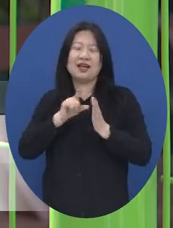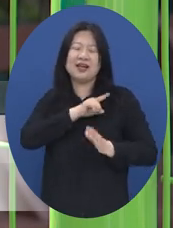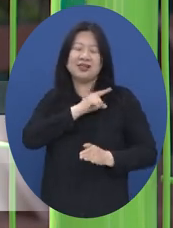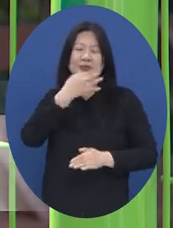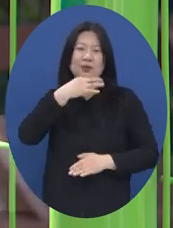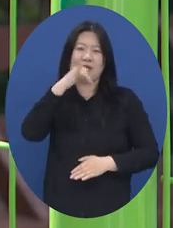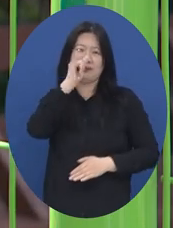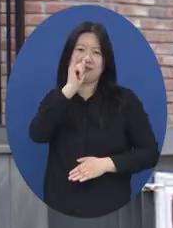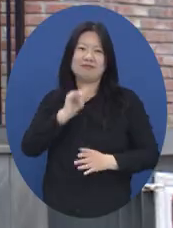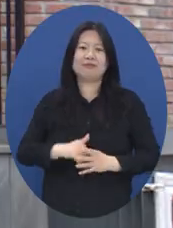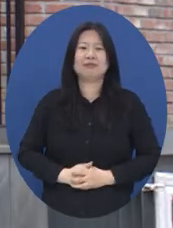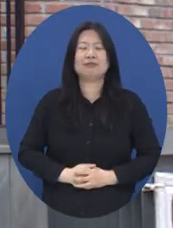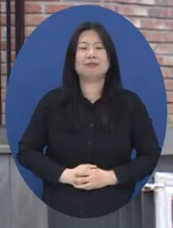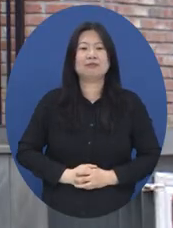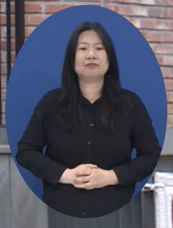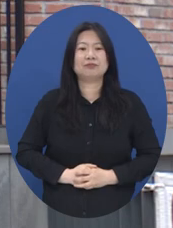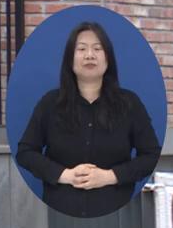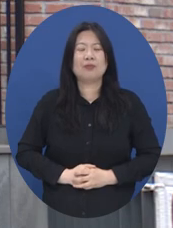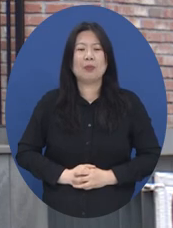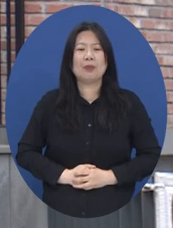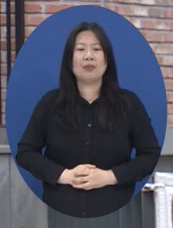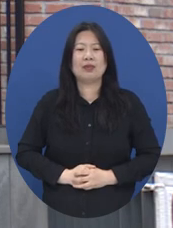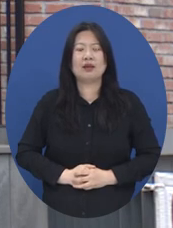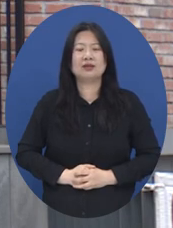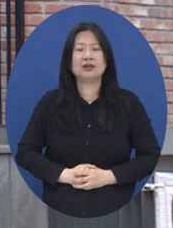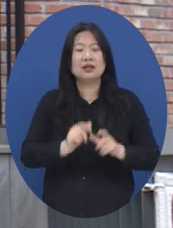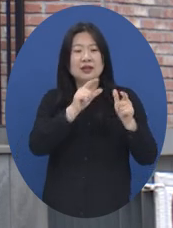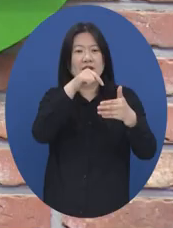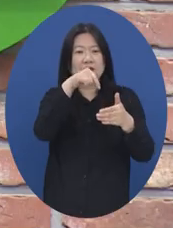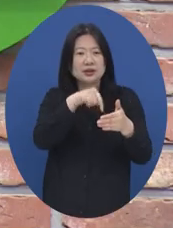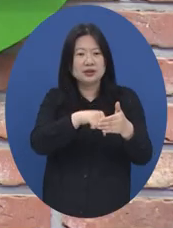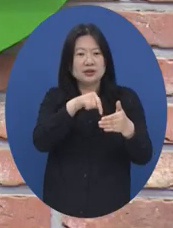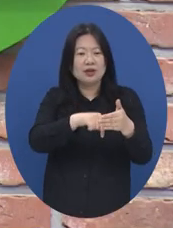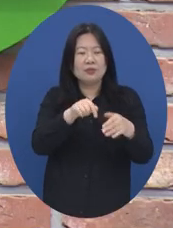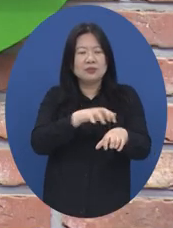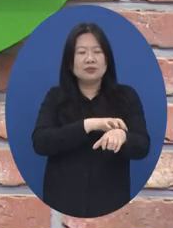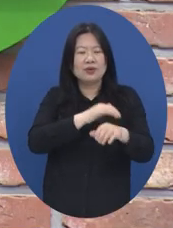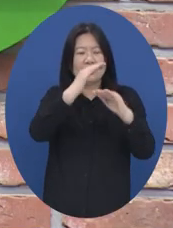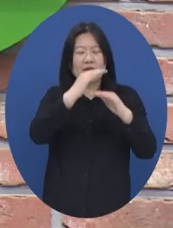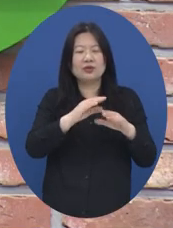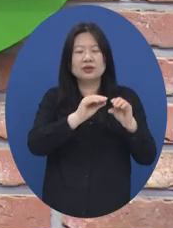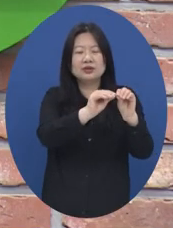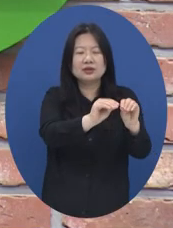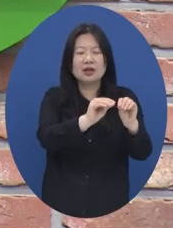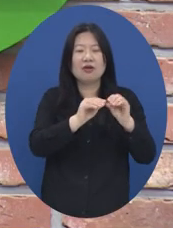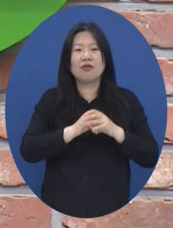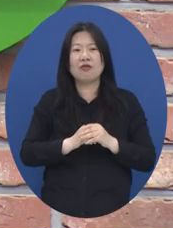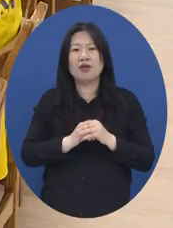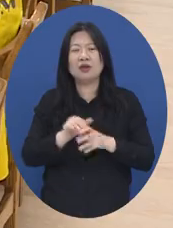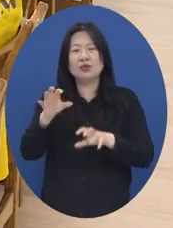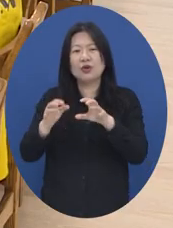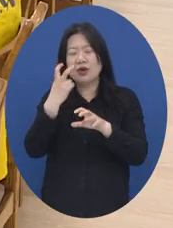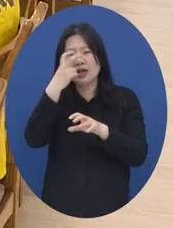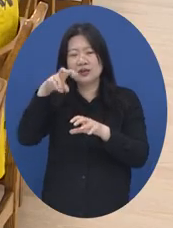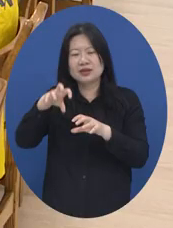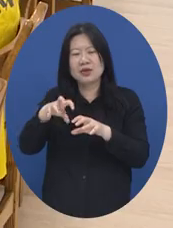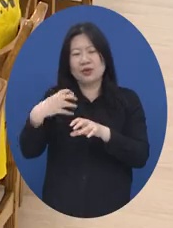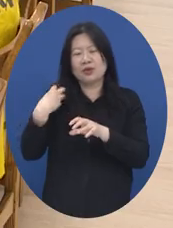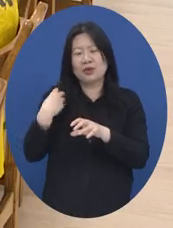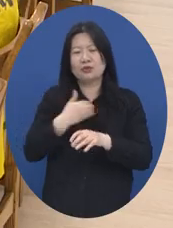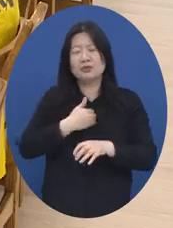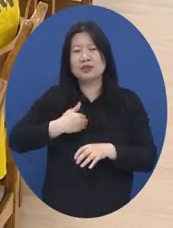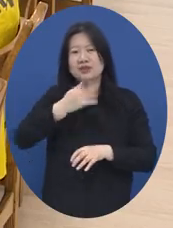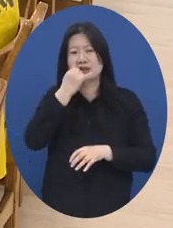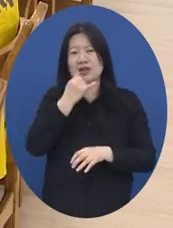가장 보람이 있습니다. 구도심 지역 주민들의 생활 속 불편사항을 처리하며 동네 관리소 역할을 톡톡히 해내고 있는